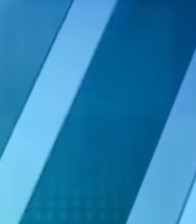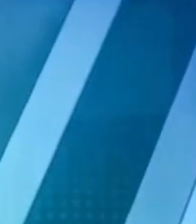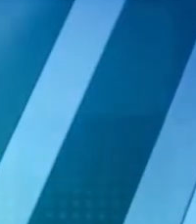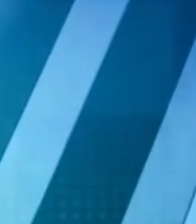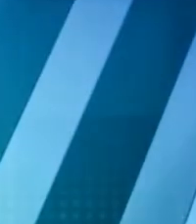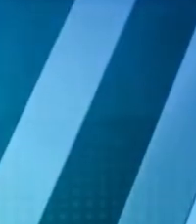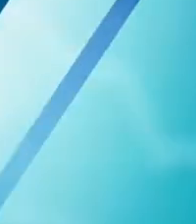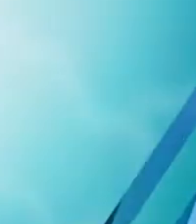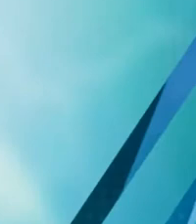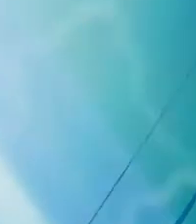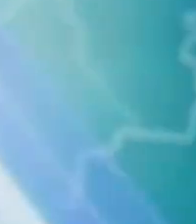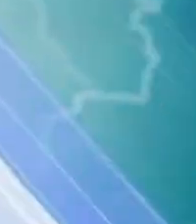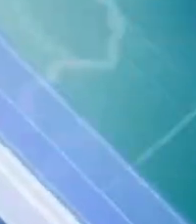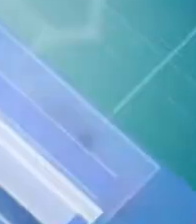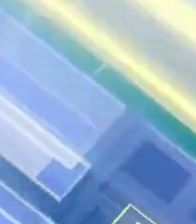Музика